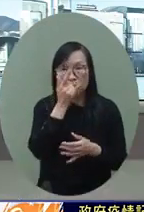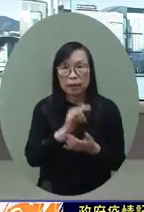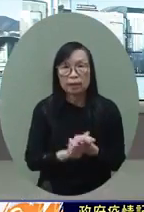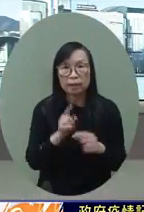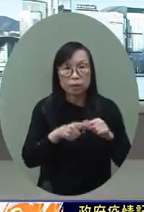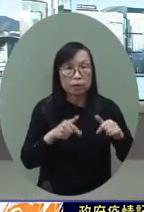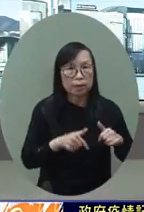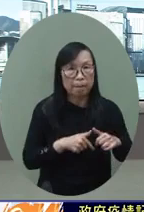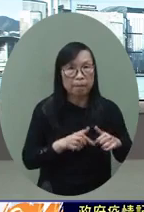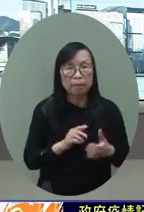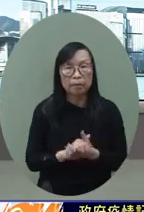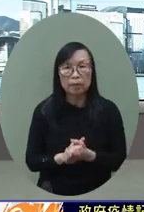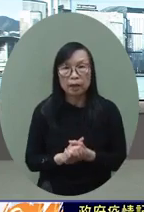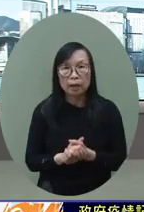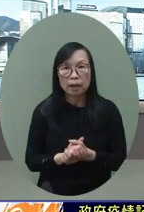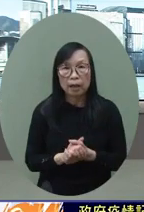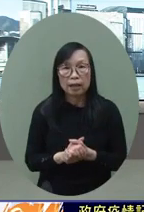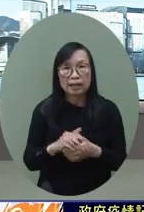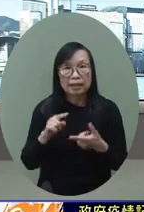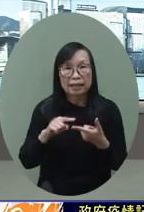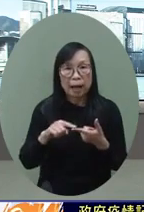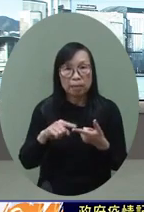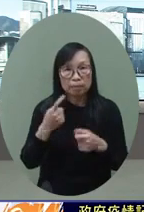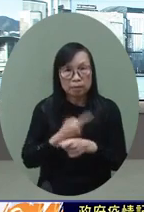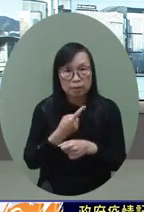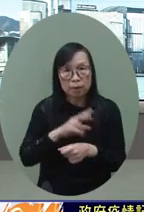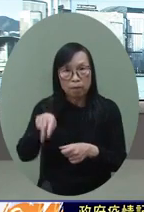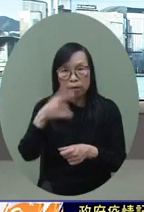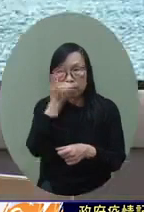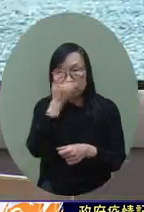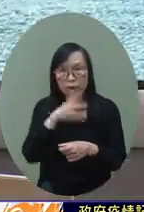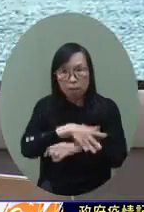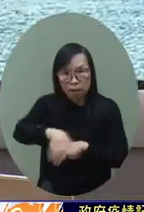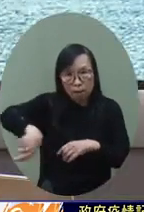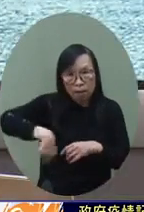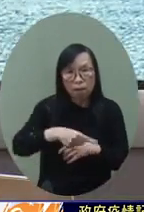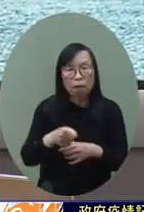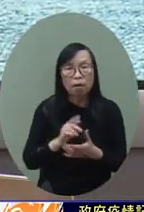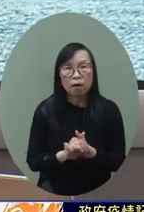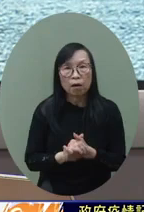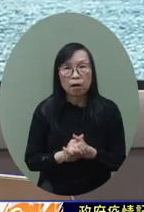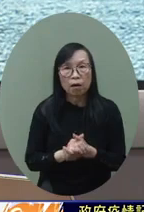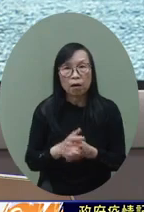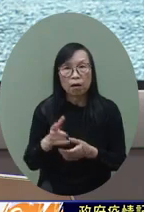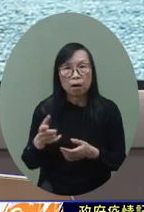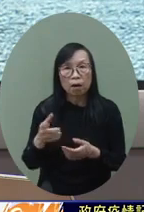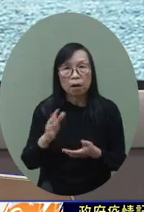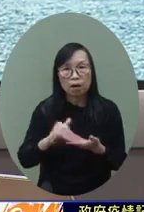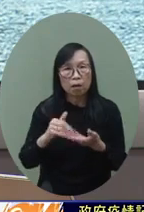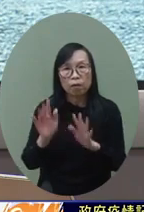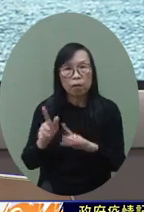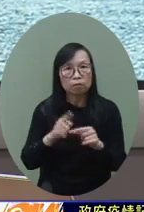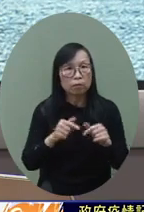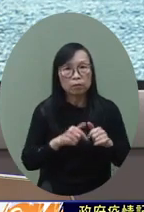中心啦，就我哋而家暫時就揾咗啟德嘅社區會堂嗰度啦，因為衞生防護中心都唔夠地